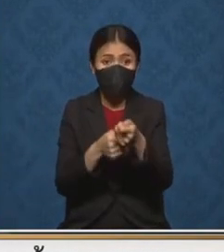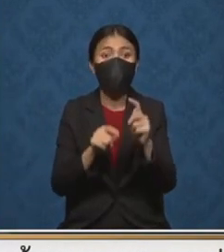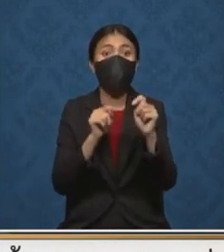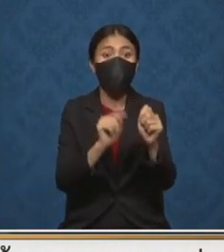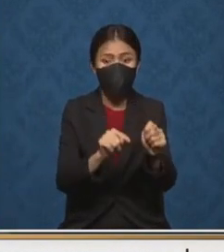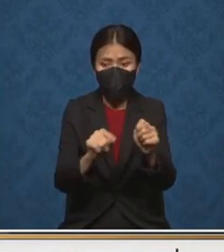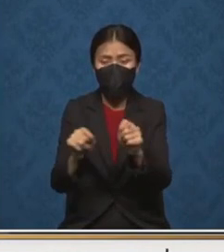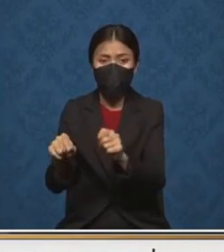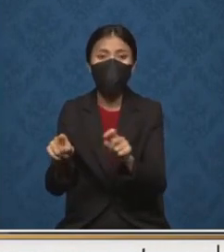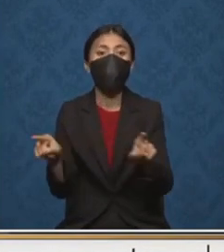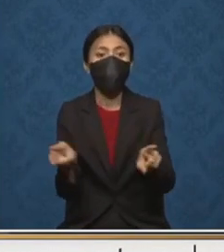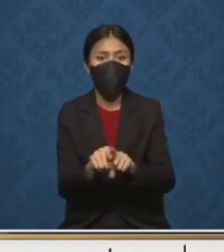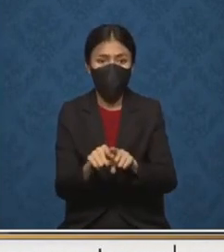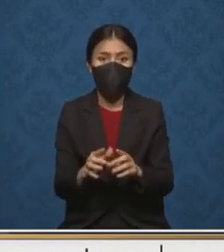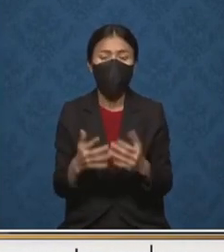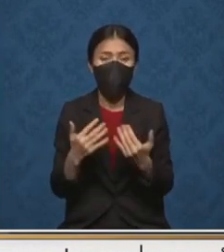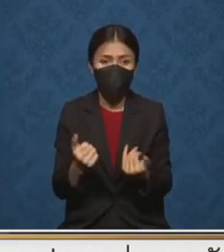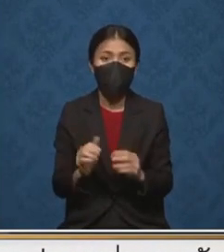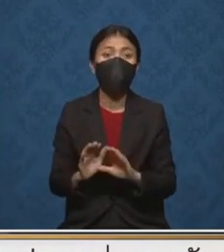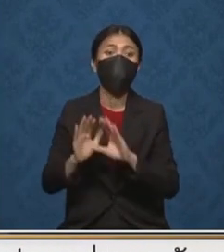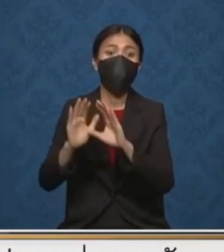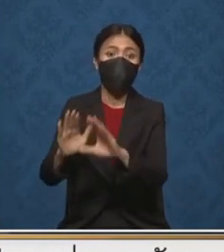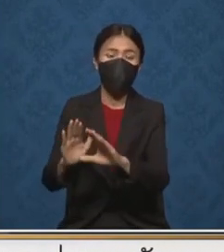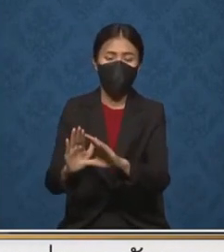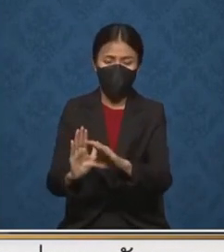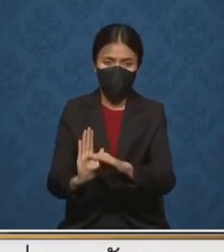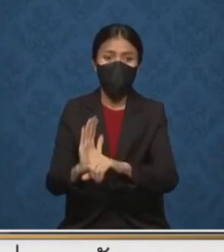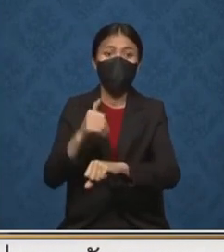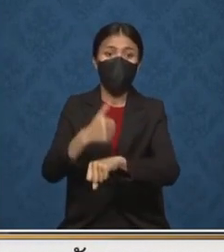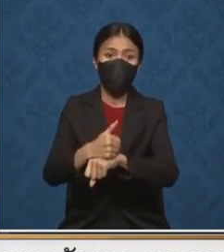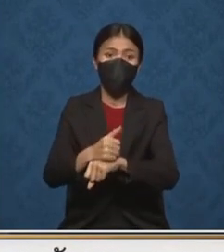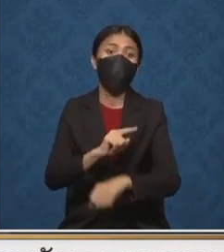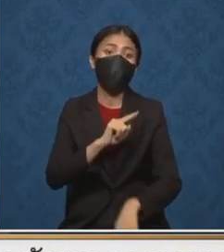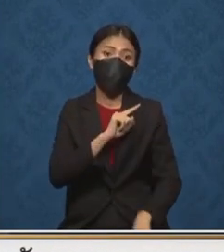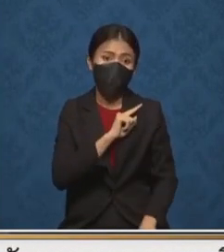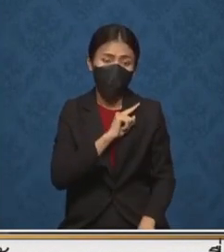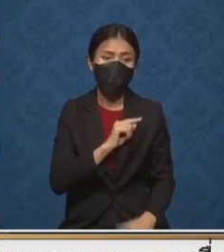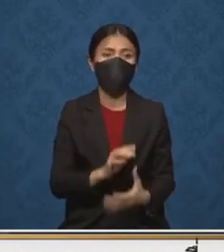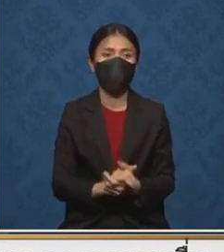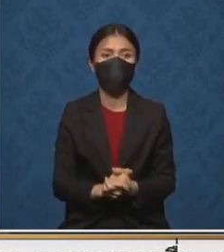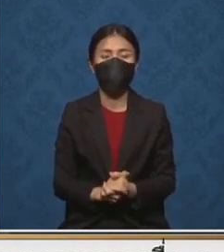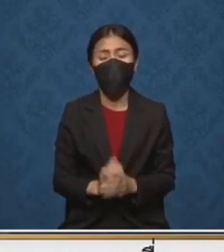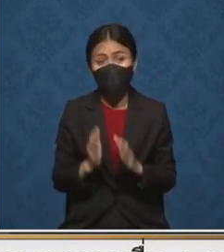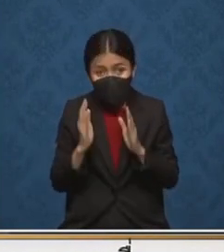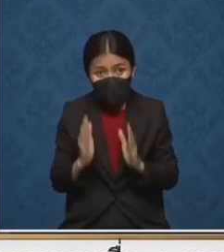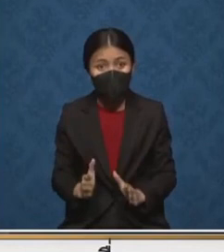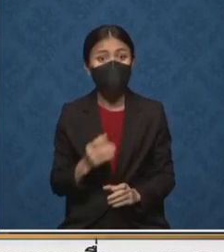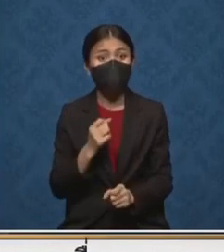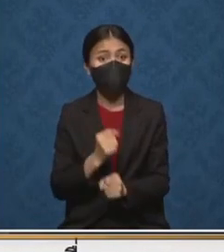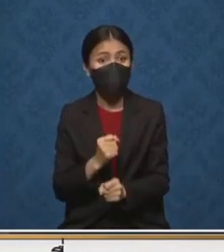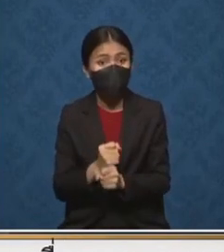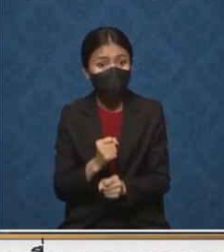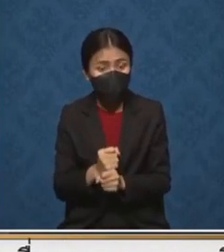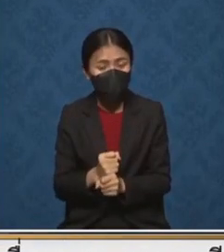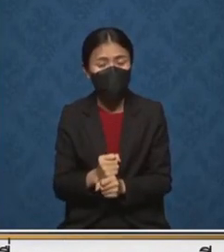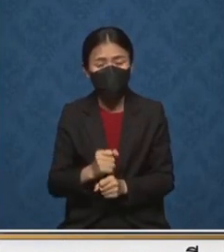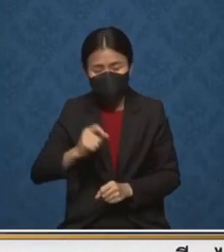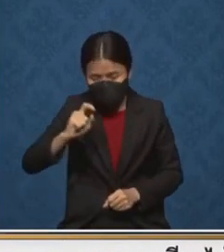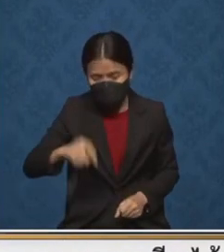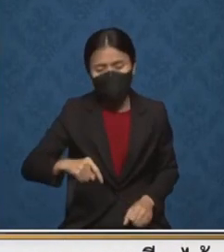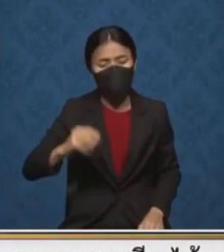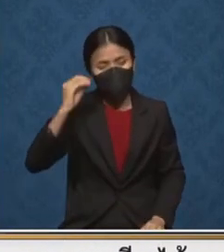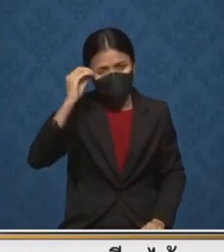กรมปศุสัตว์ฝากไปถึงน้ำตีที่รับผิดชอบควรจะมีอัตรากำลังบุคลากรที่มีความรู้